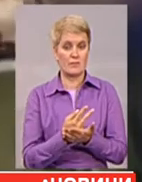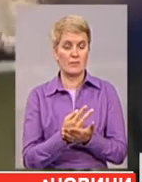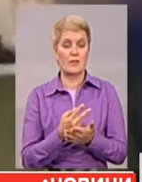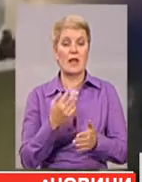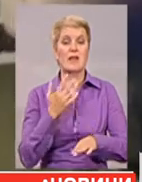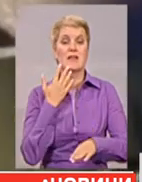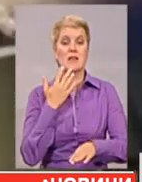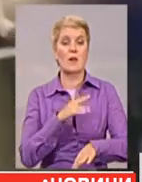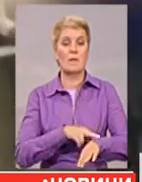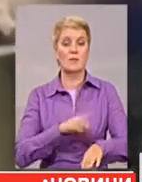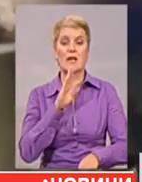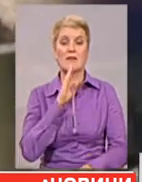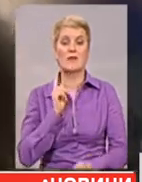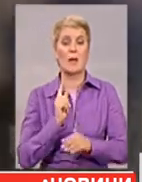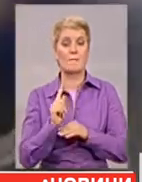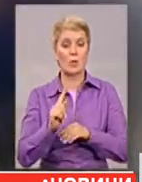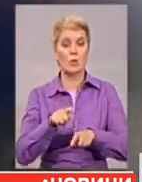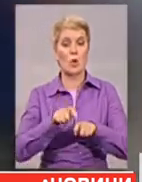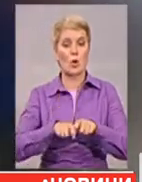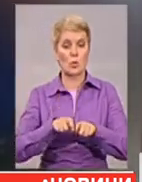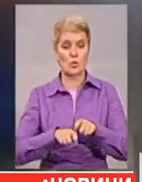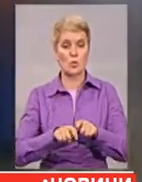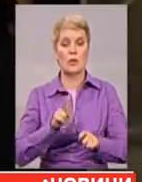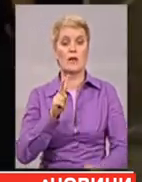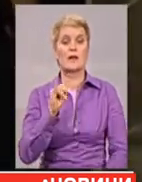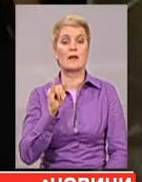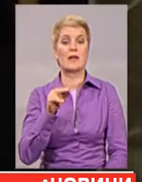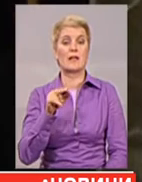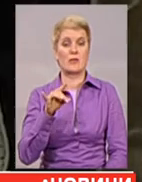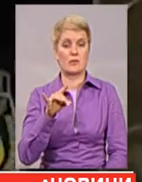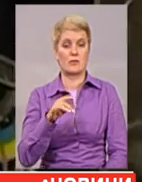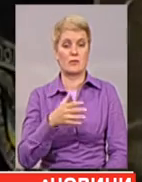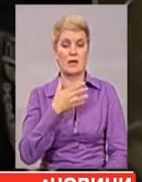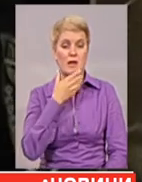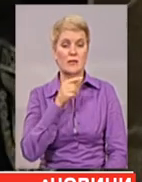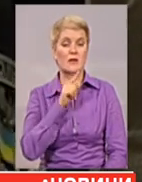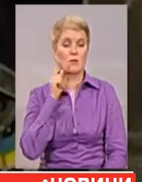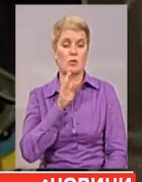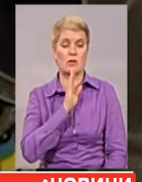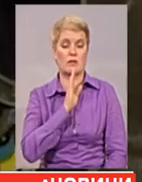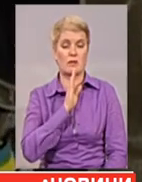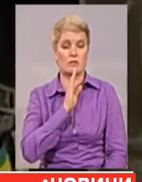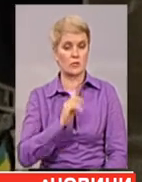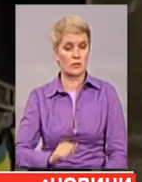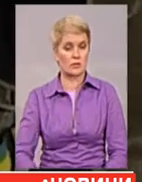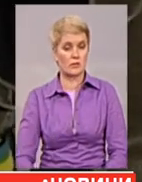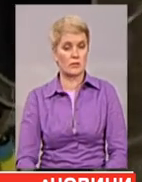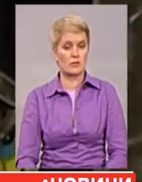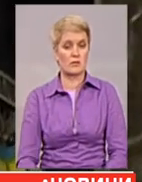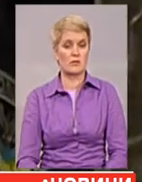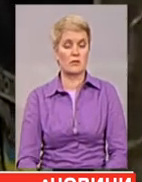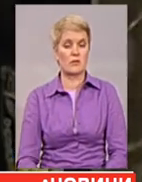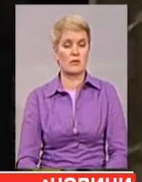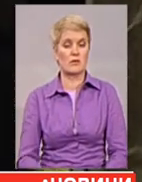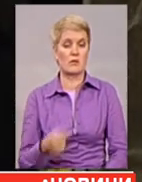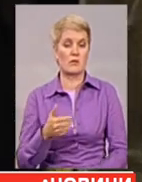Національна поліція, дівчина проходить митний контроль. Рейс на Кіпр. Красиві, молоді дівчата. Ви не знаєте того?